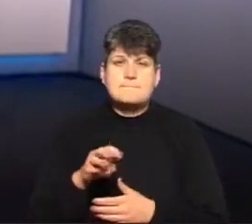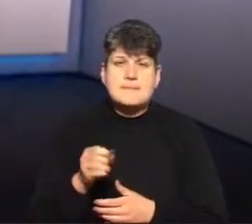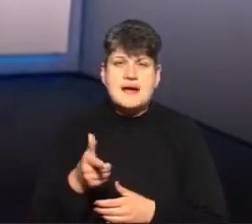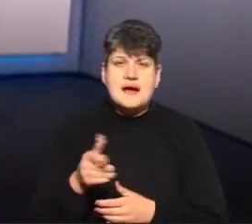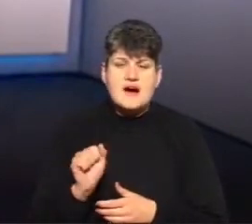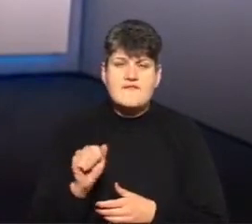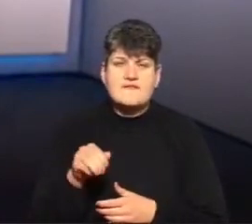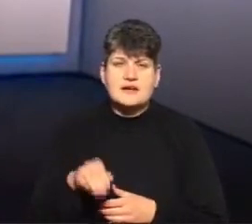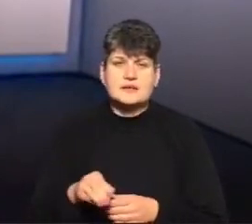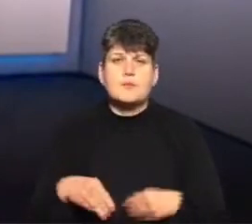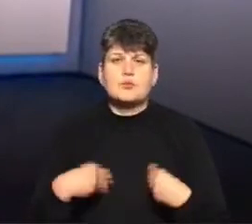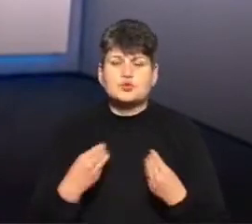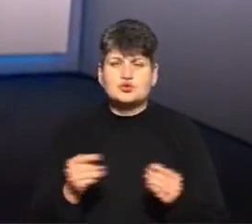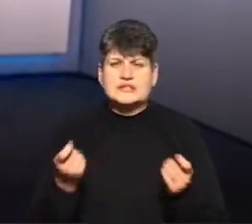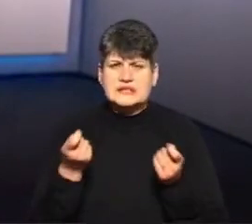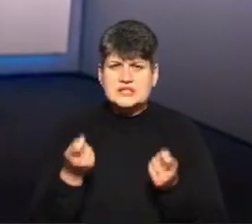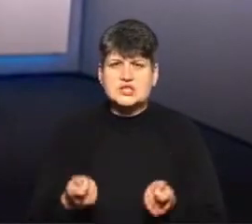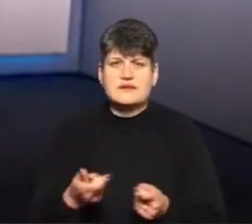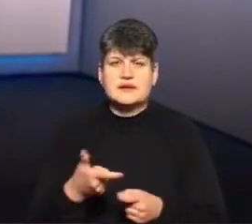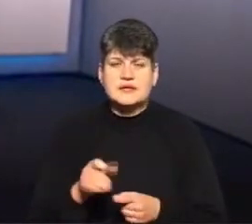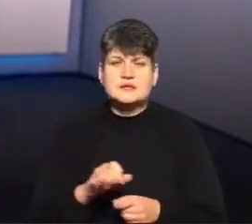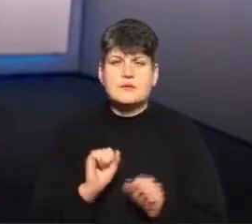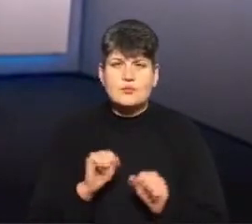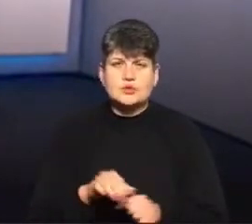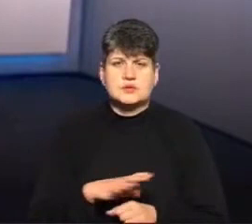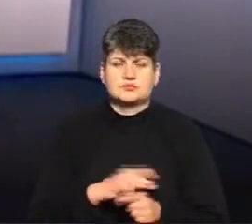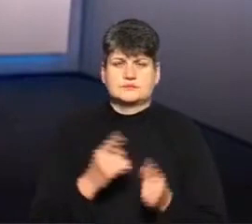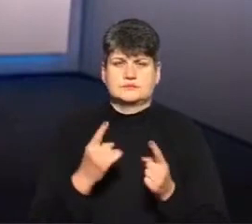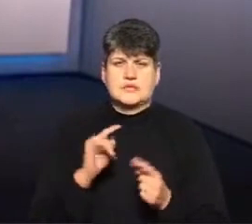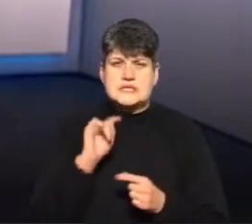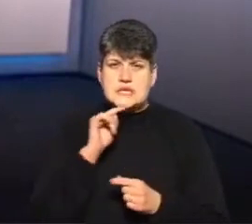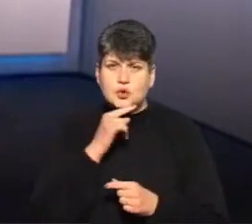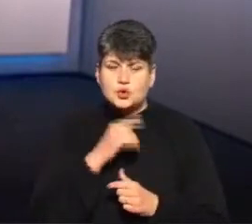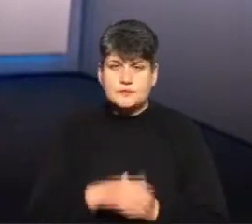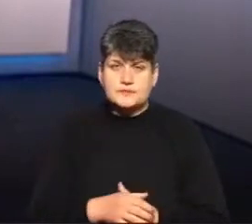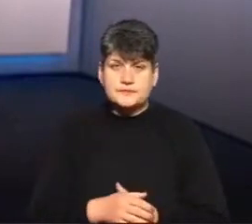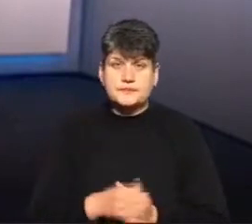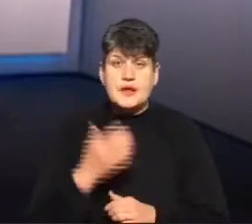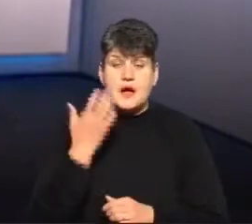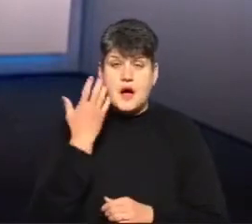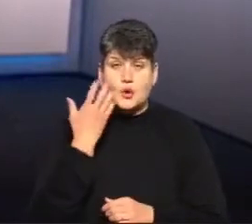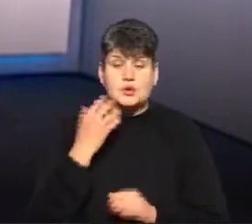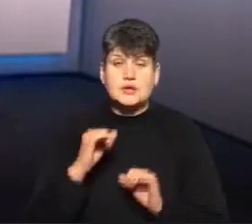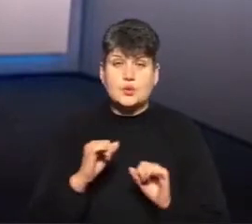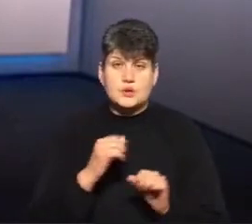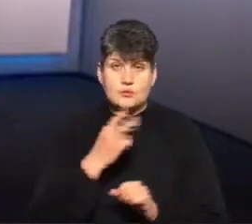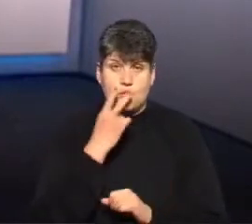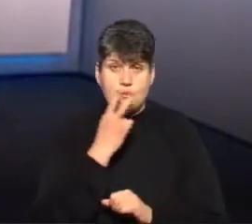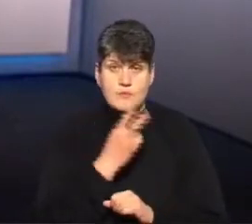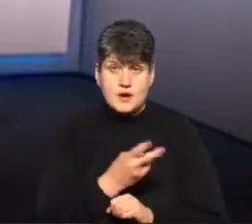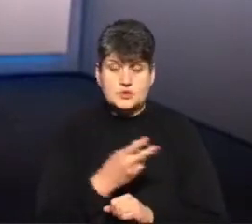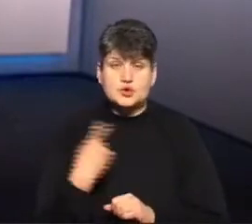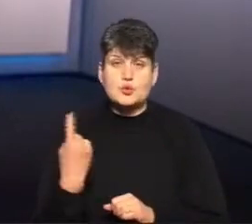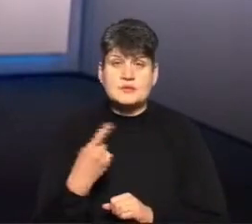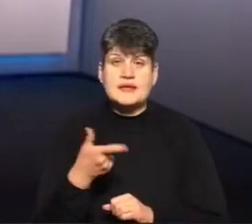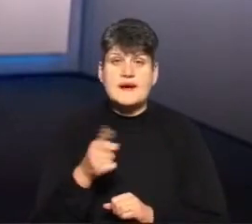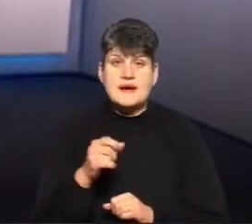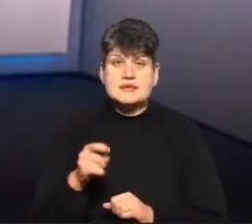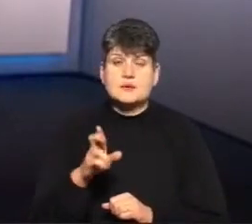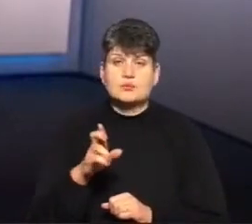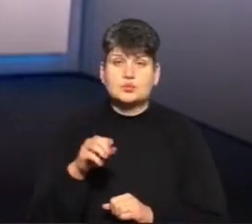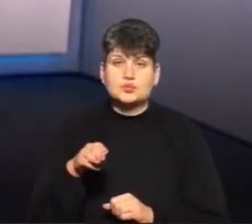найдешевший газ, можна було суттєво зекономити. Але коли б уряд побачив, що обласні газзбути почали зловживати своїм